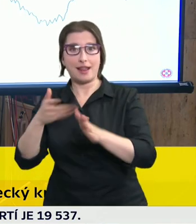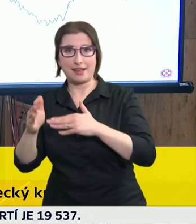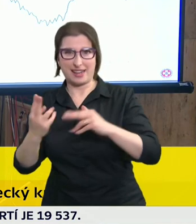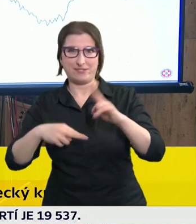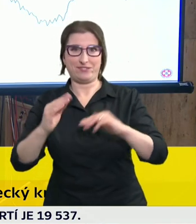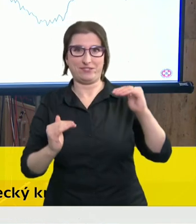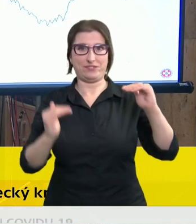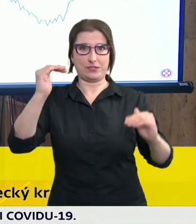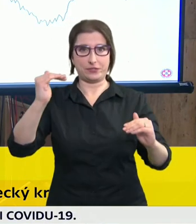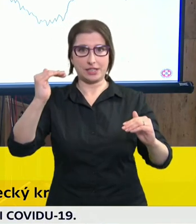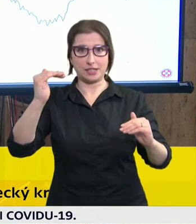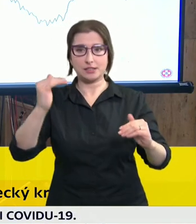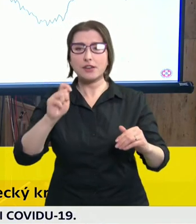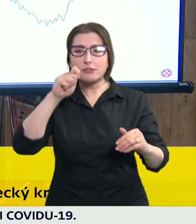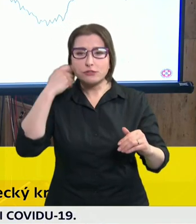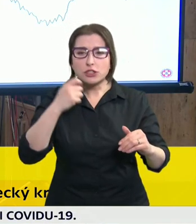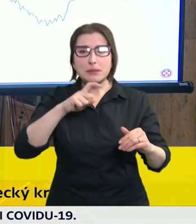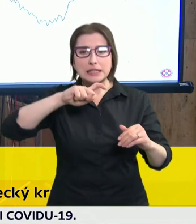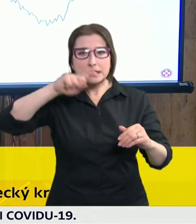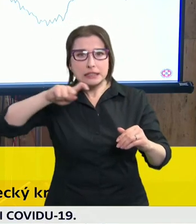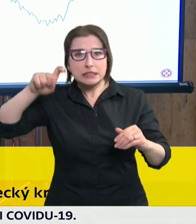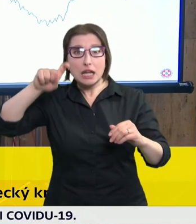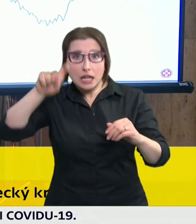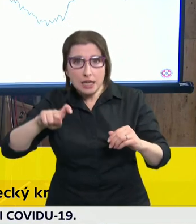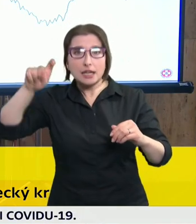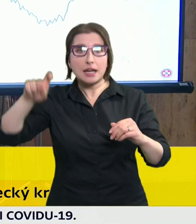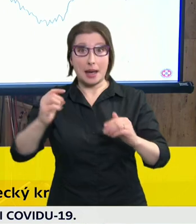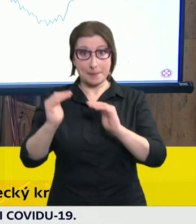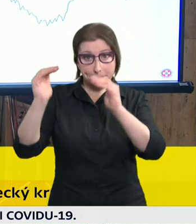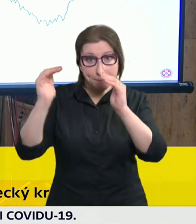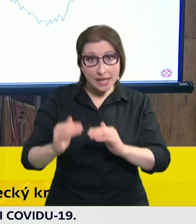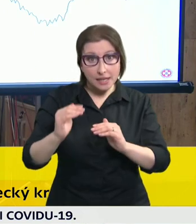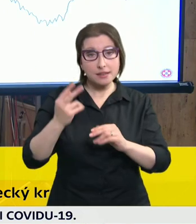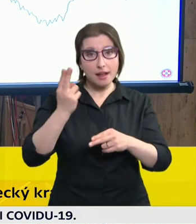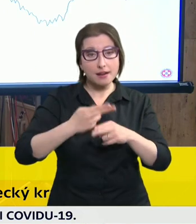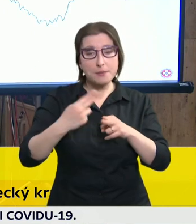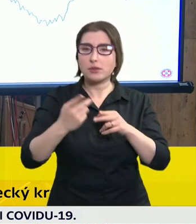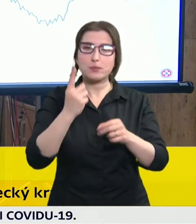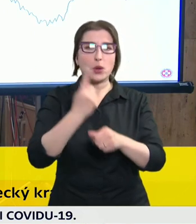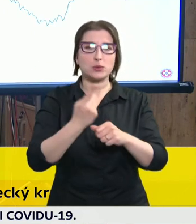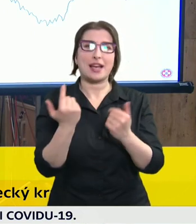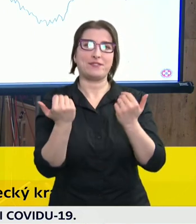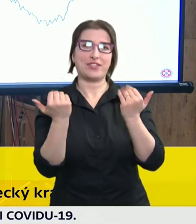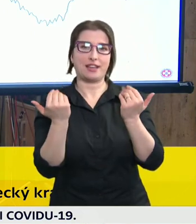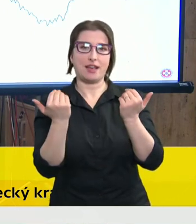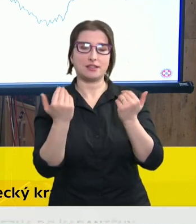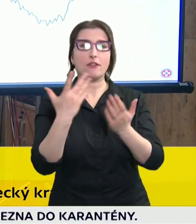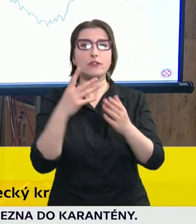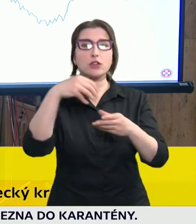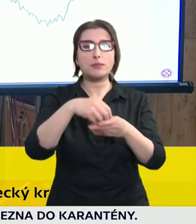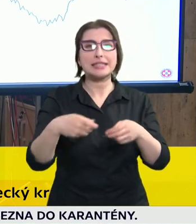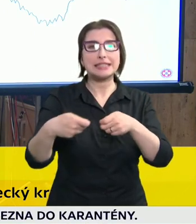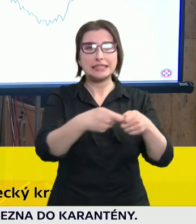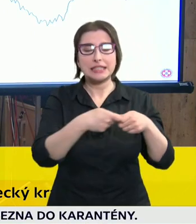těch zářezů, tak to nejsou skutečné poklesy počtu hospitalizovaných, ale pouze víkendy, kdy vytížení těch týmů bylo takové,